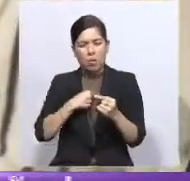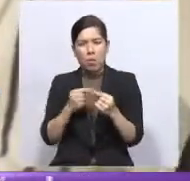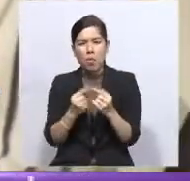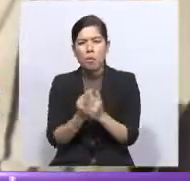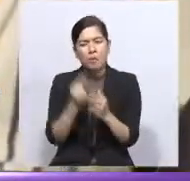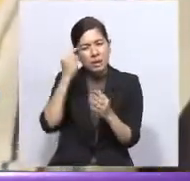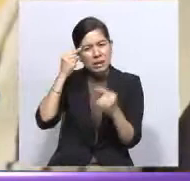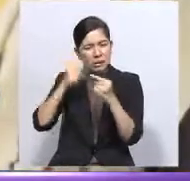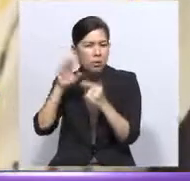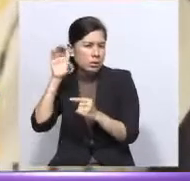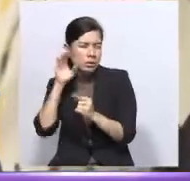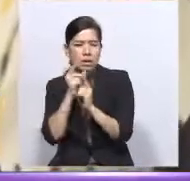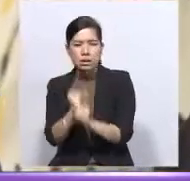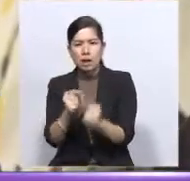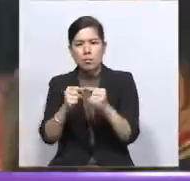ค่ะ